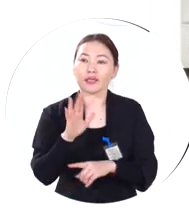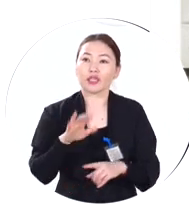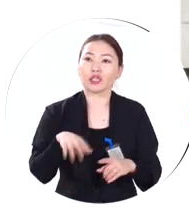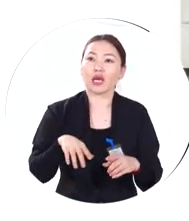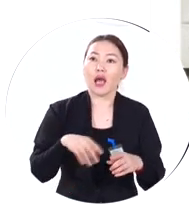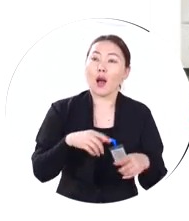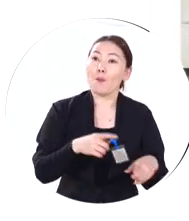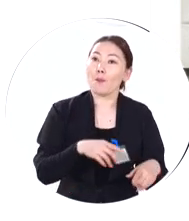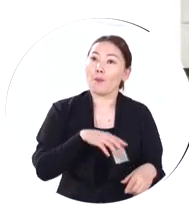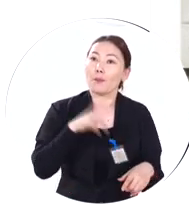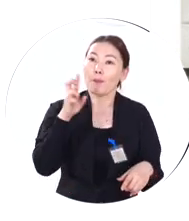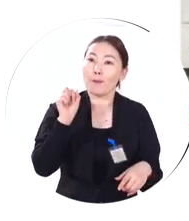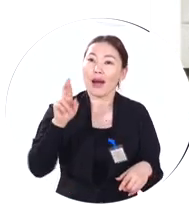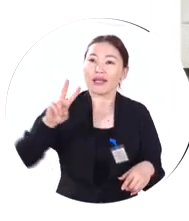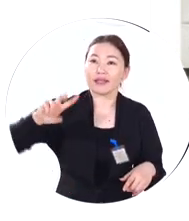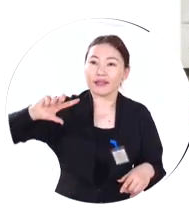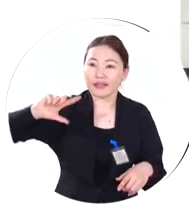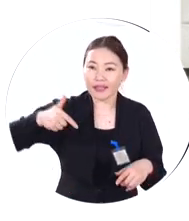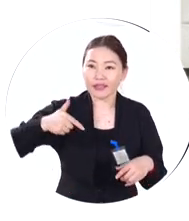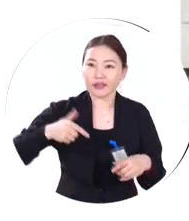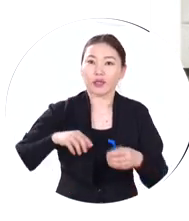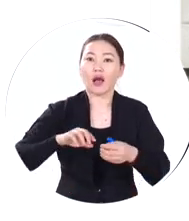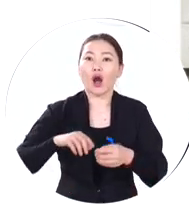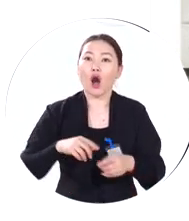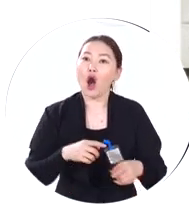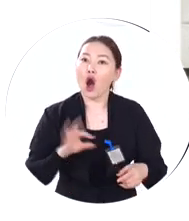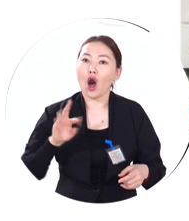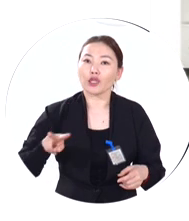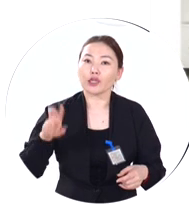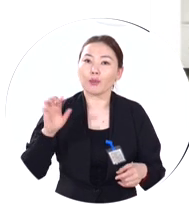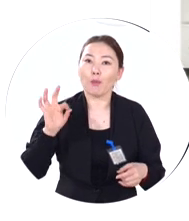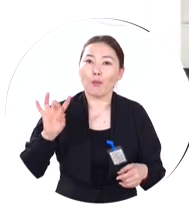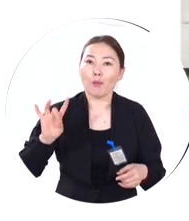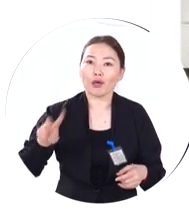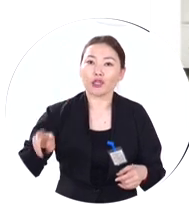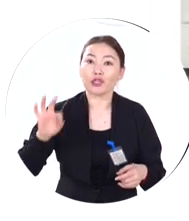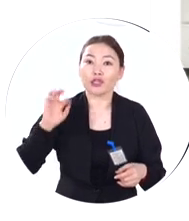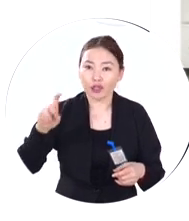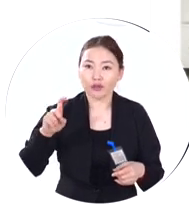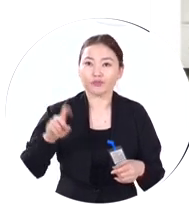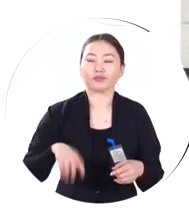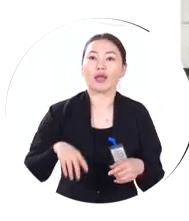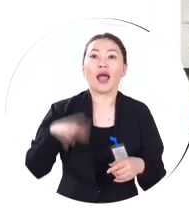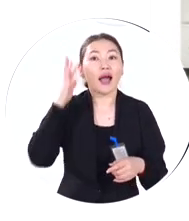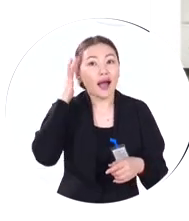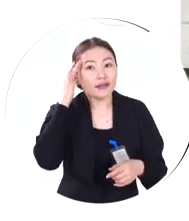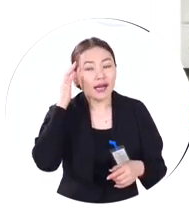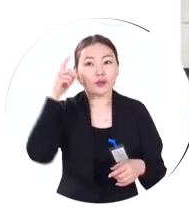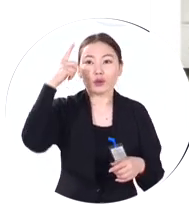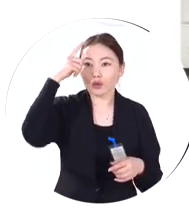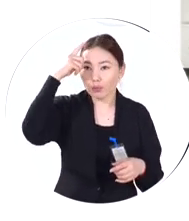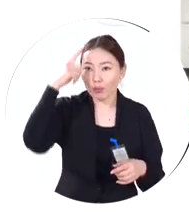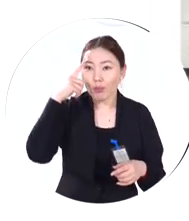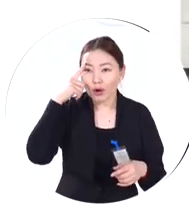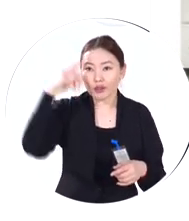Монголын гайлын хороо байгуулж хятад худалдаачдаас гайлын татвар авч татварын ихэнхийг манжин төрийн санд оруулах гэсэн зүйл